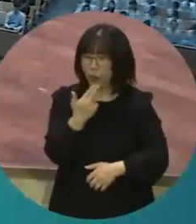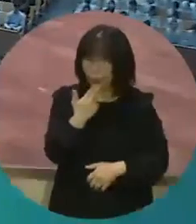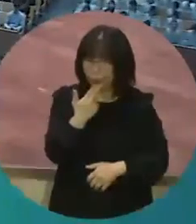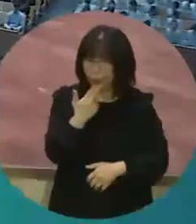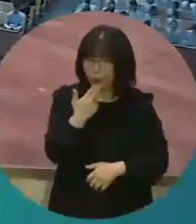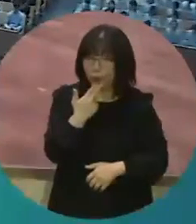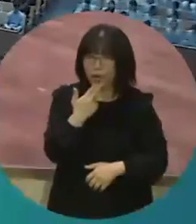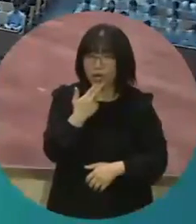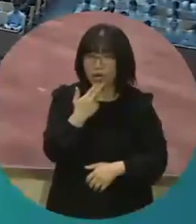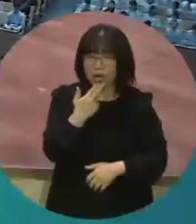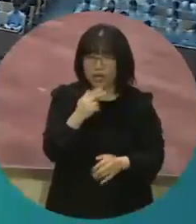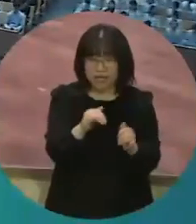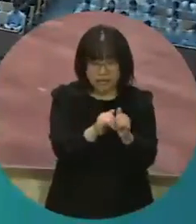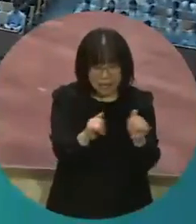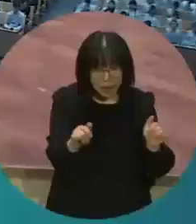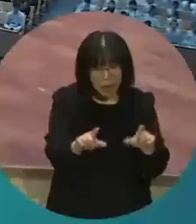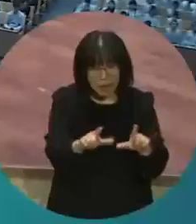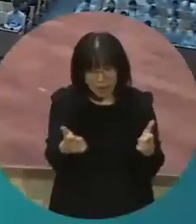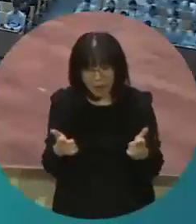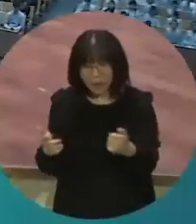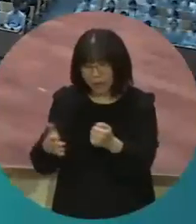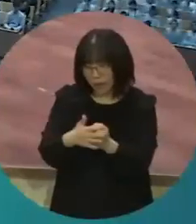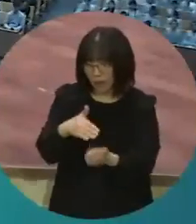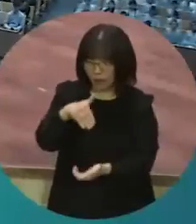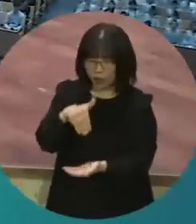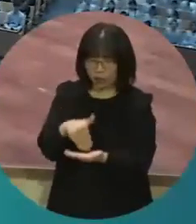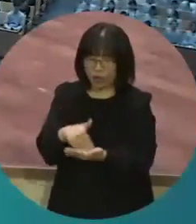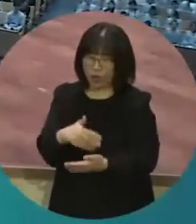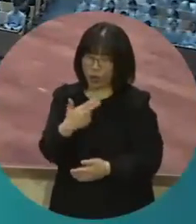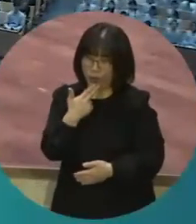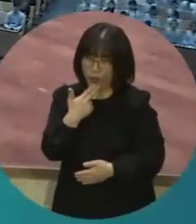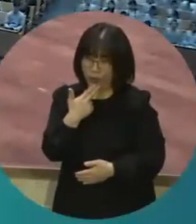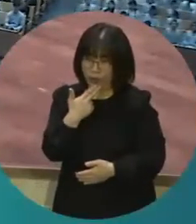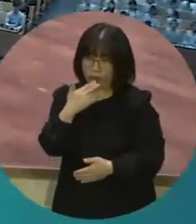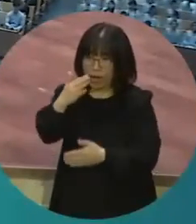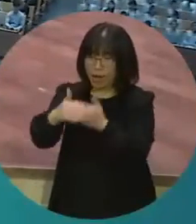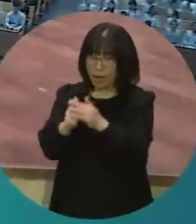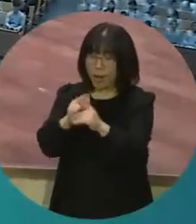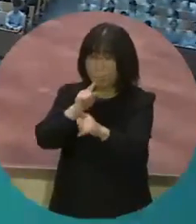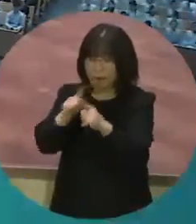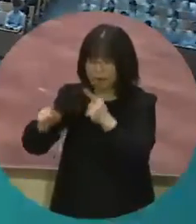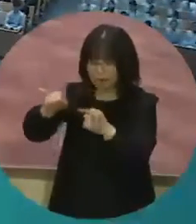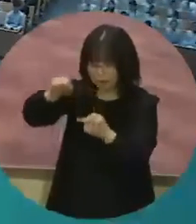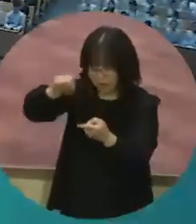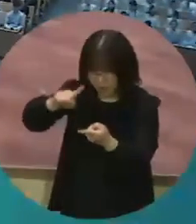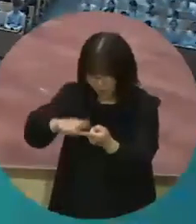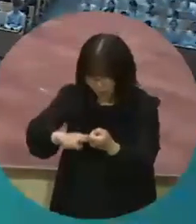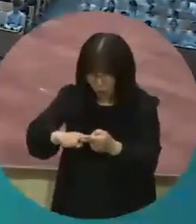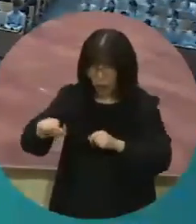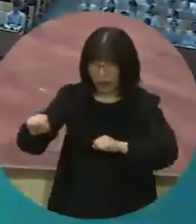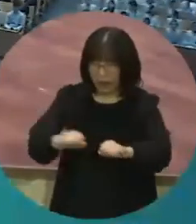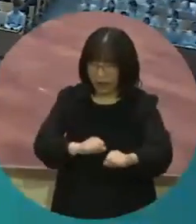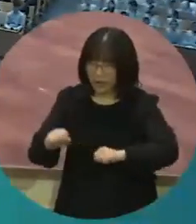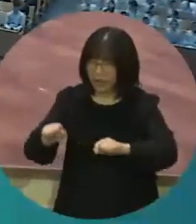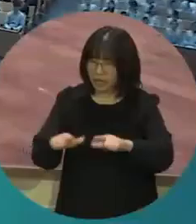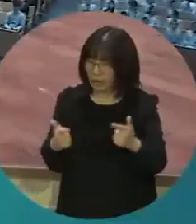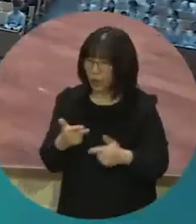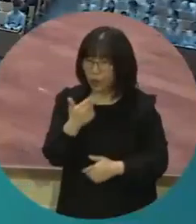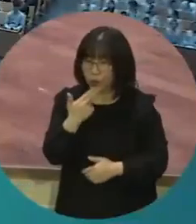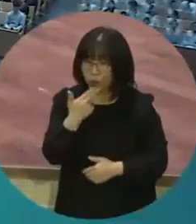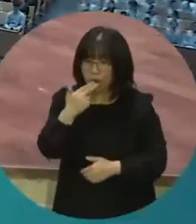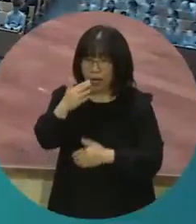아니하시고 인생이 아니시니 후회가 없으시다. 어찌 그 말씀하신 바를 행하지 않으시며 하신